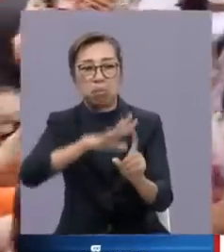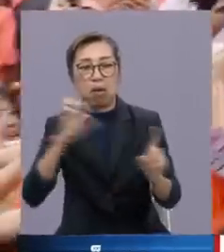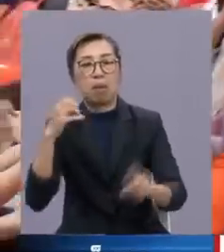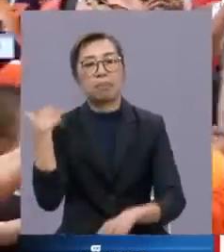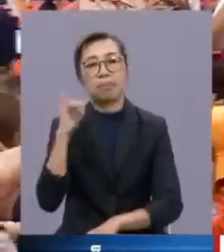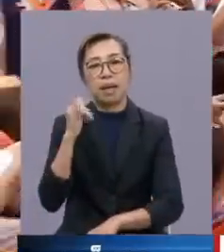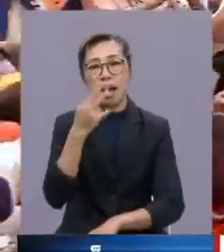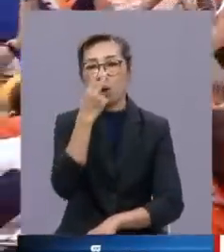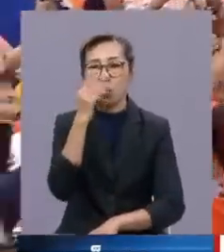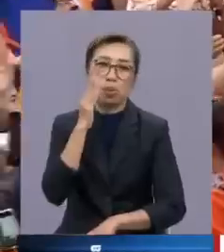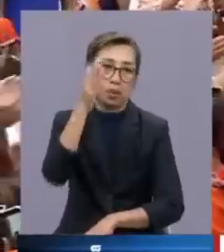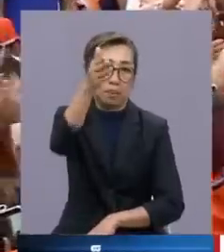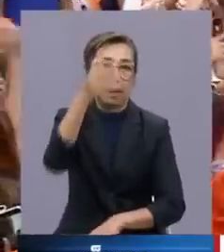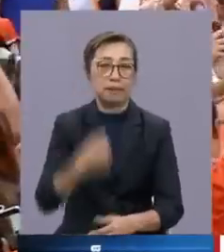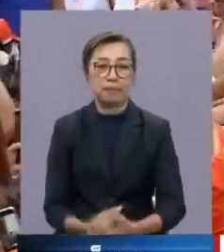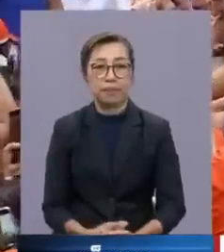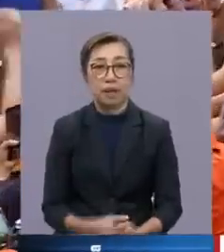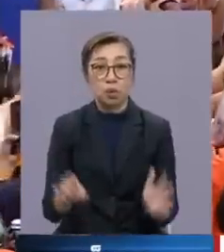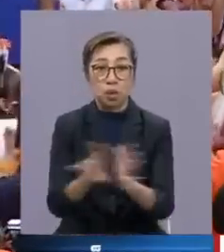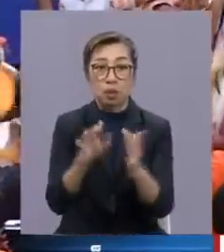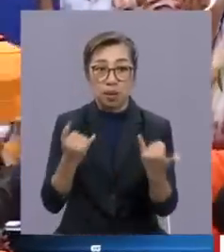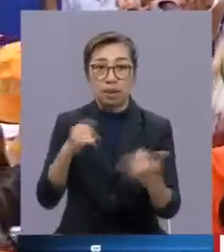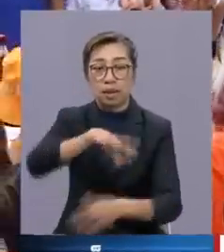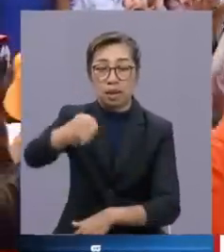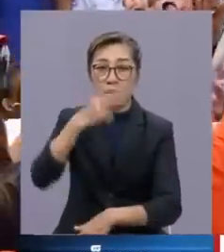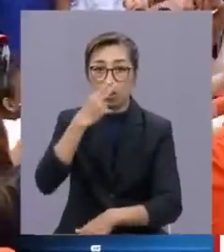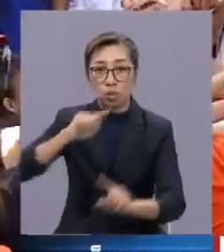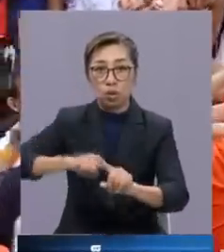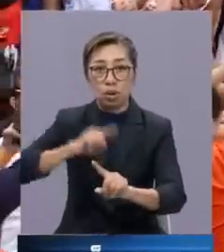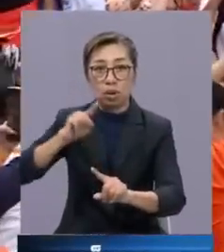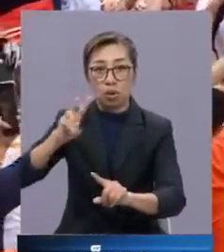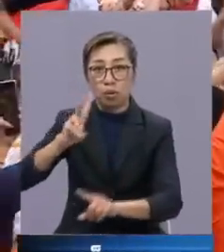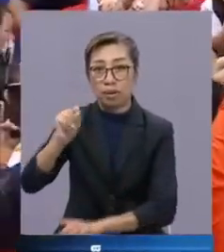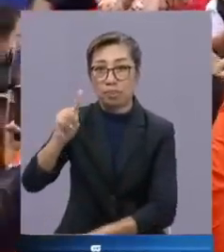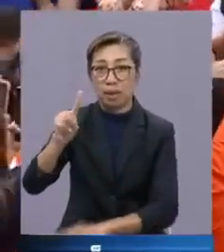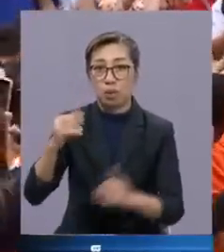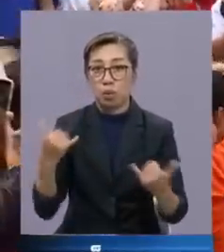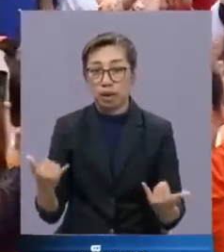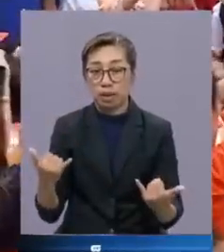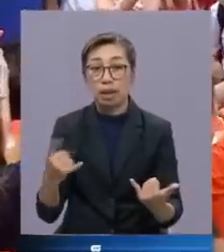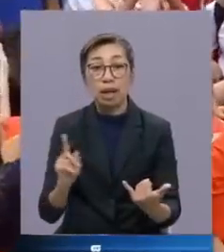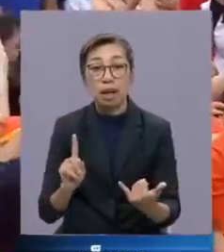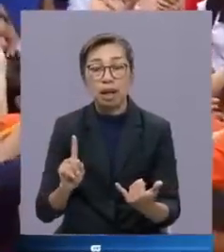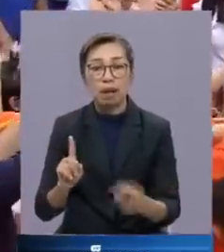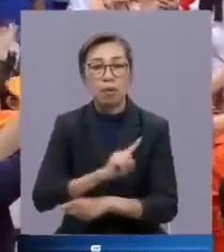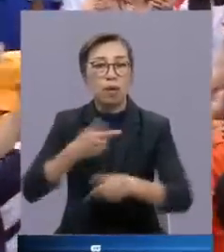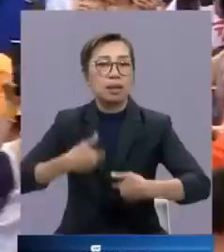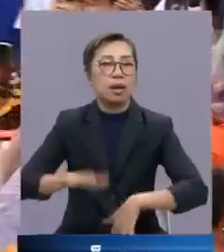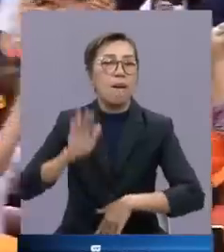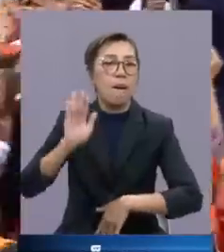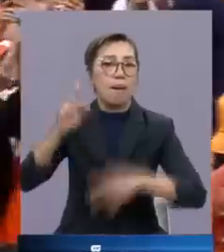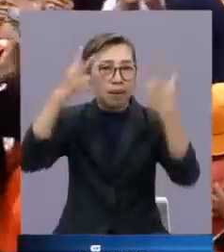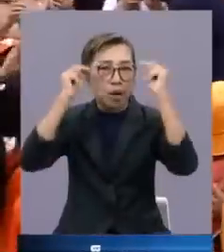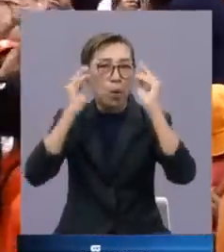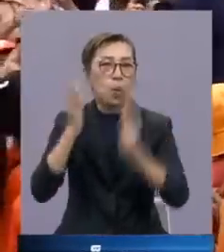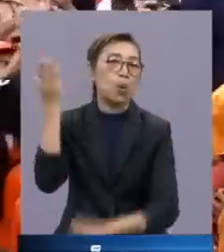องจับตากันเช่นเดียวกันนะครับ ครับปิดท้ายวันนี้คุณผู้ชมครับ21มิถุนายนเนี่ยเป็นวันคล้ายวันเกิดของอดีตนาย